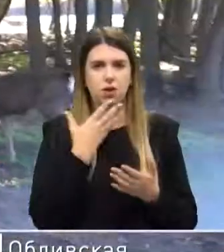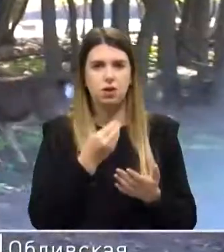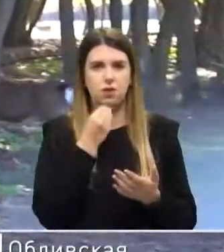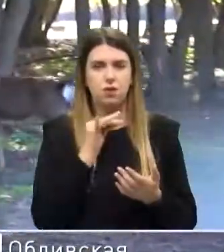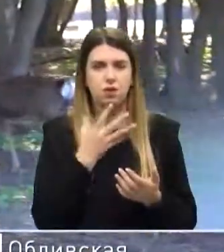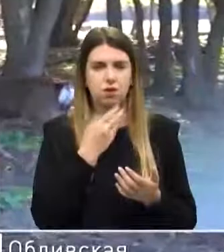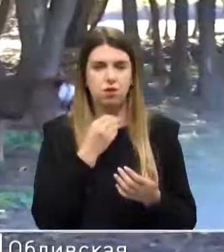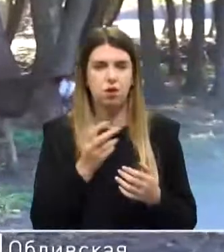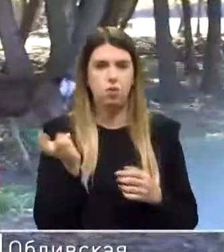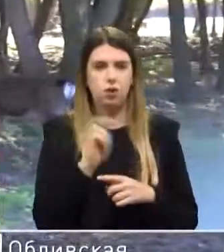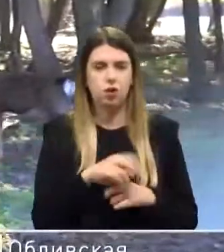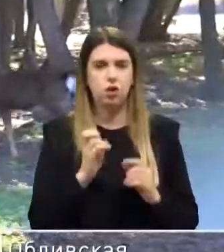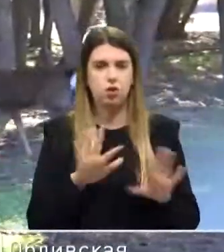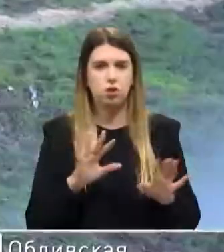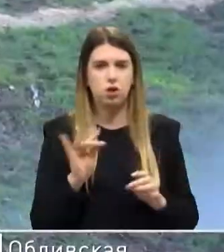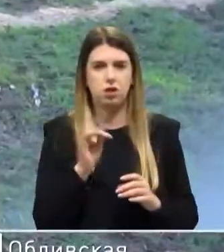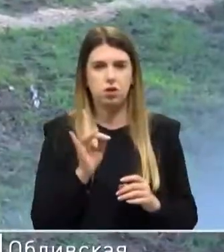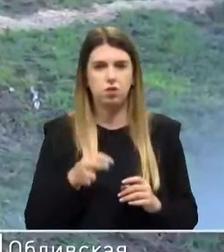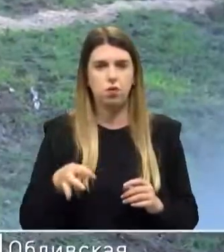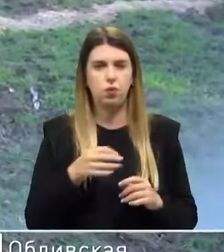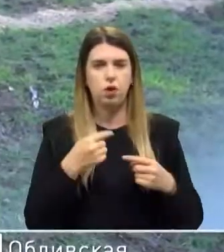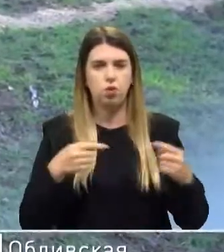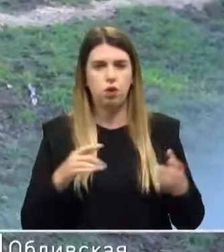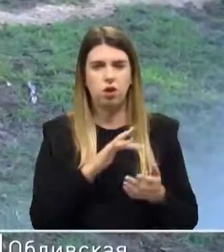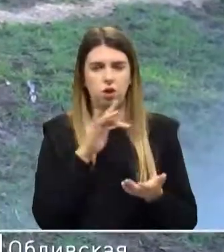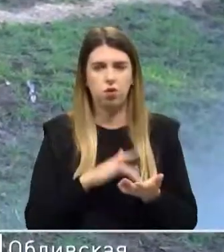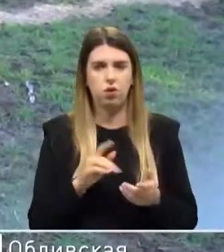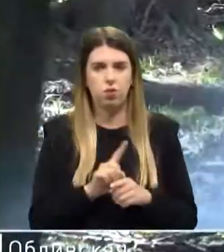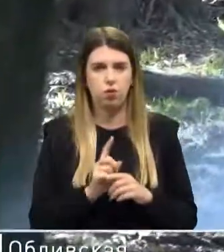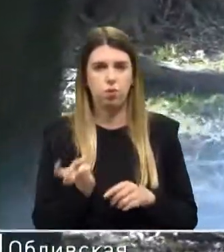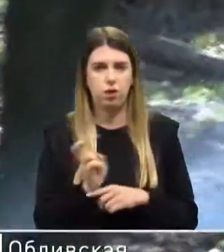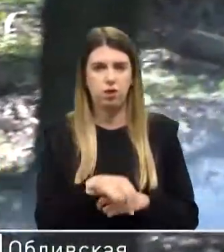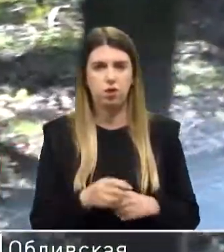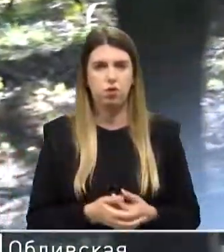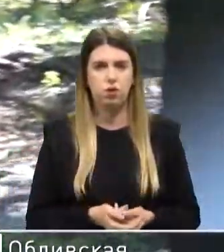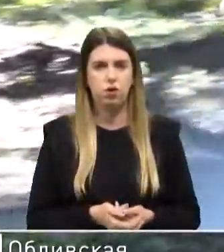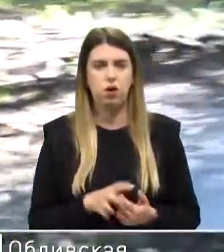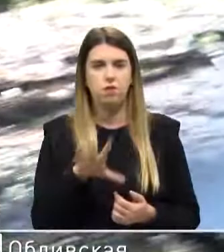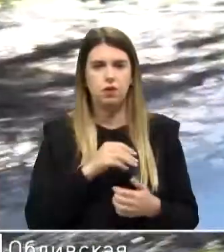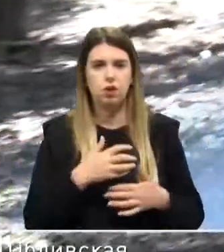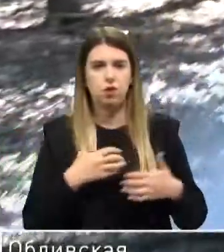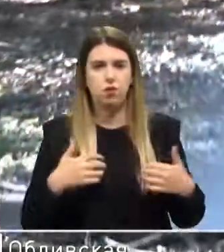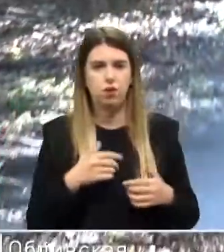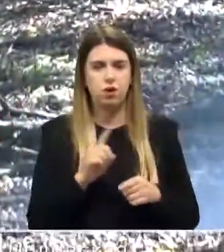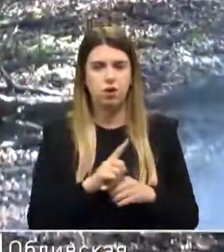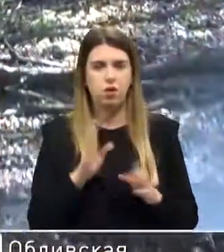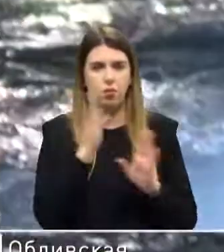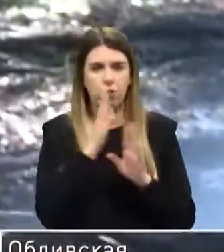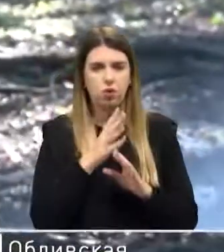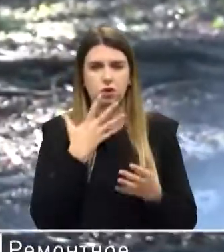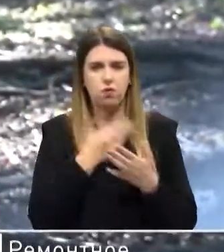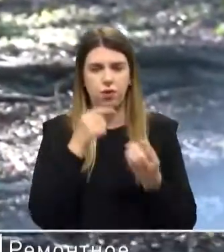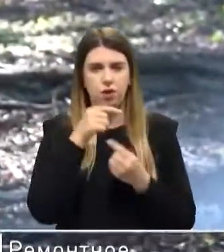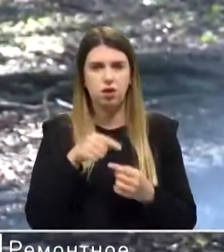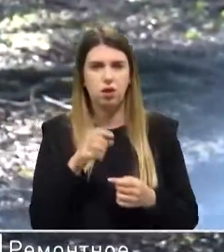и красавиц сюда приезжают не только из Ростовской области, но и других регионов России. Все животные находятся в естественной среде обитания. Кстати,